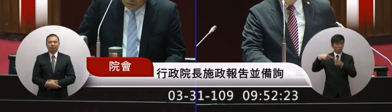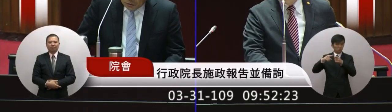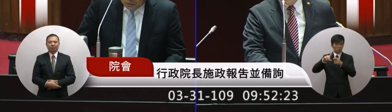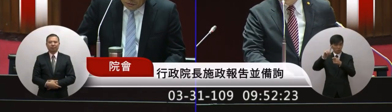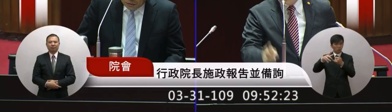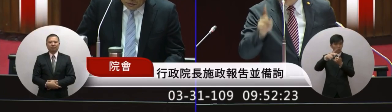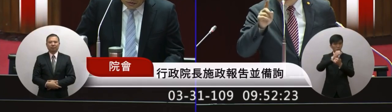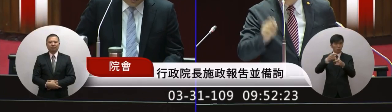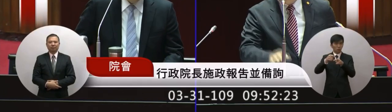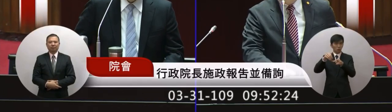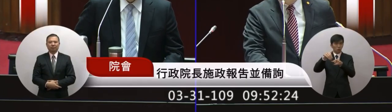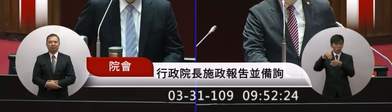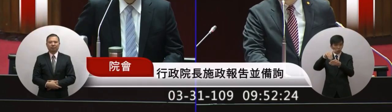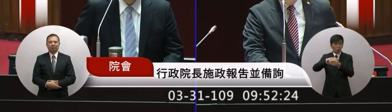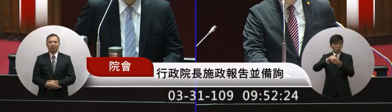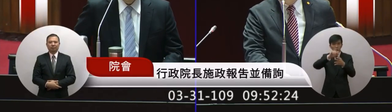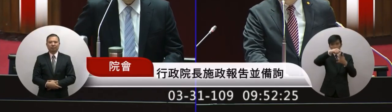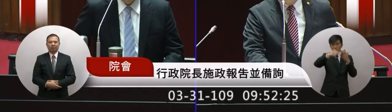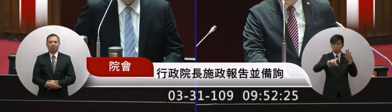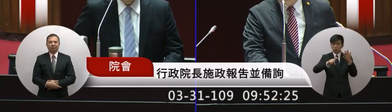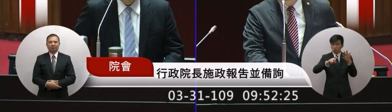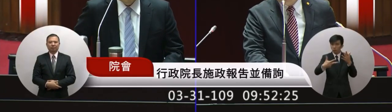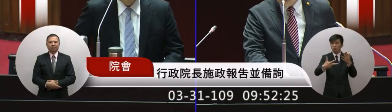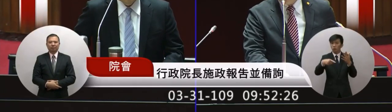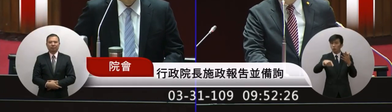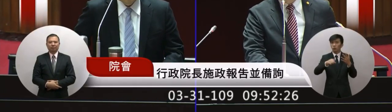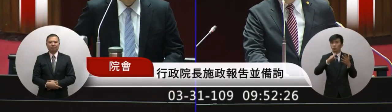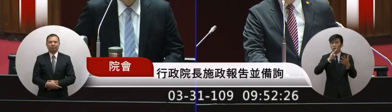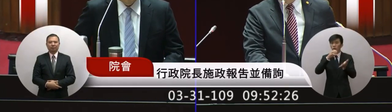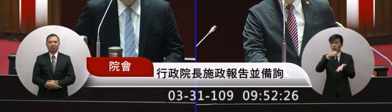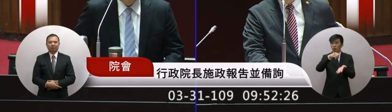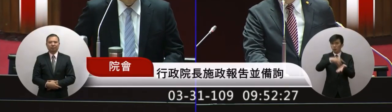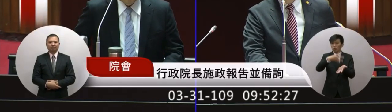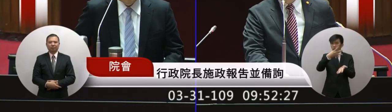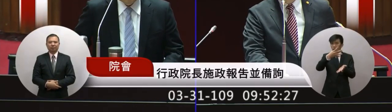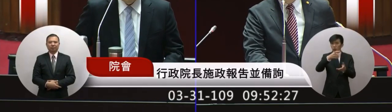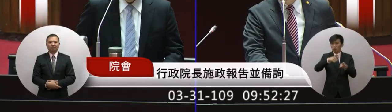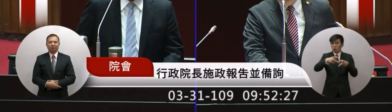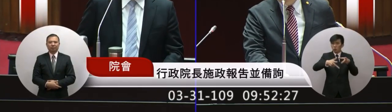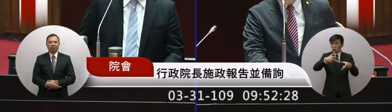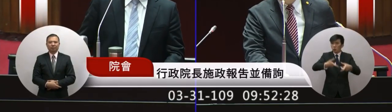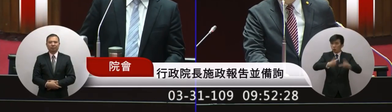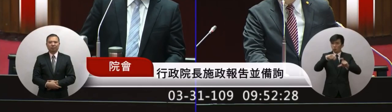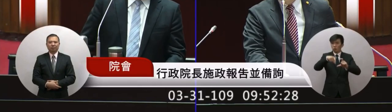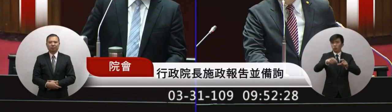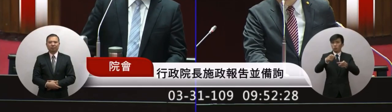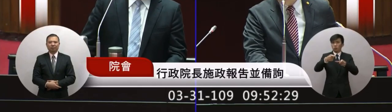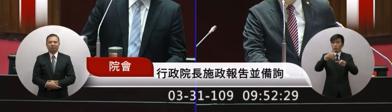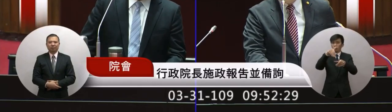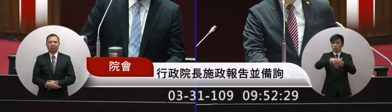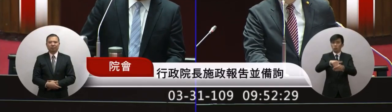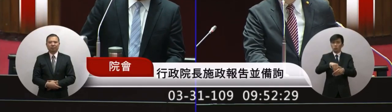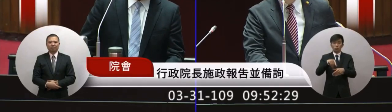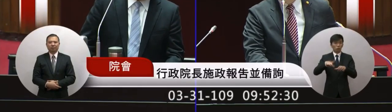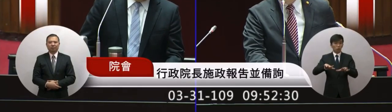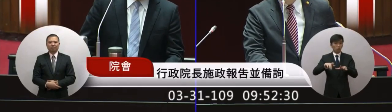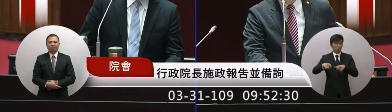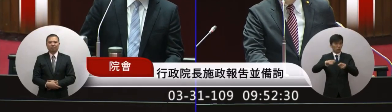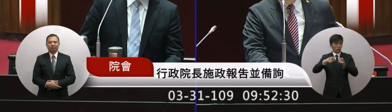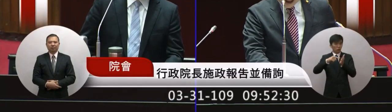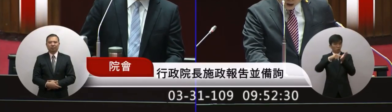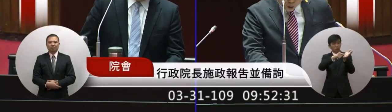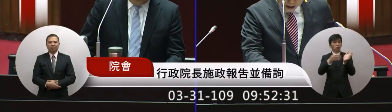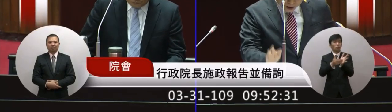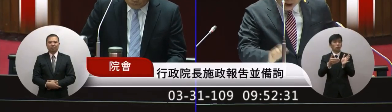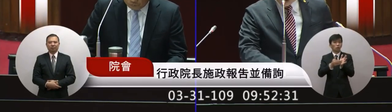我们明年有一个全国性的公投第17案，其实是核四商转的公投。 核四商转的沟通已经成案了。